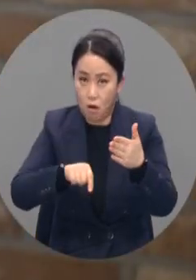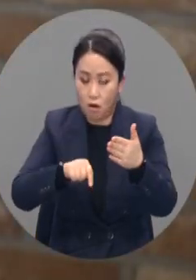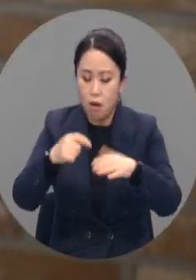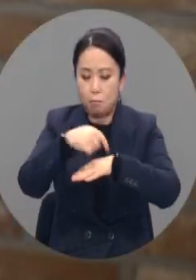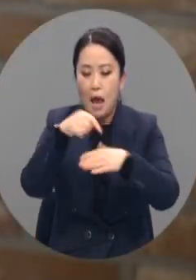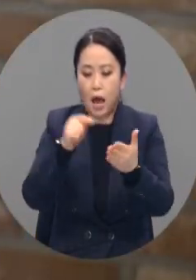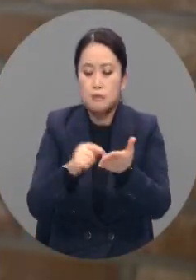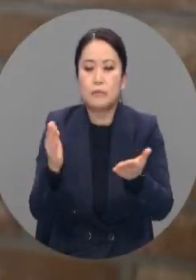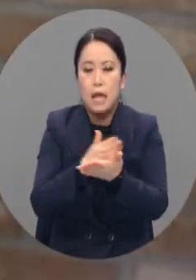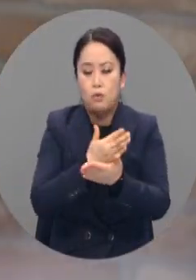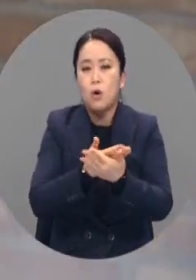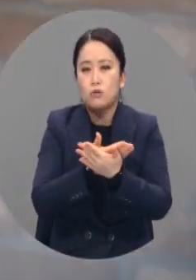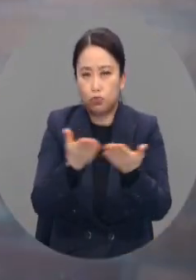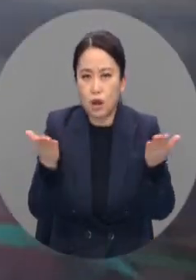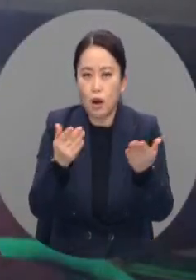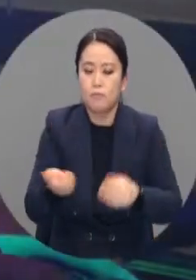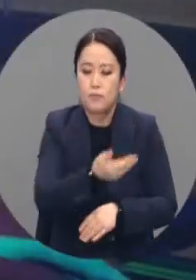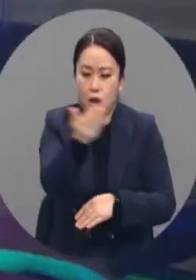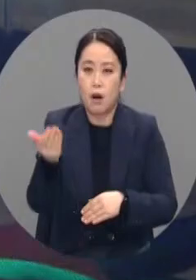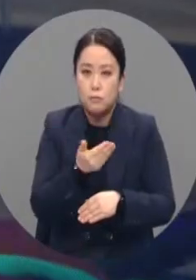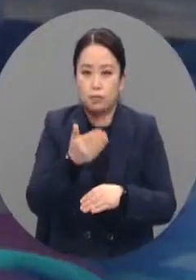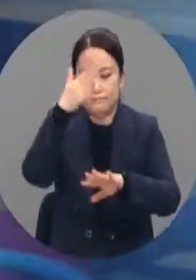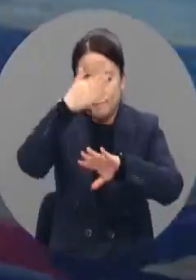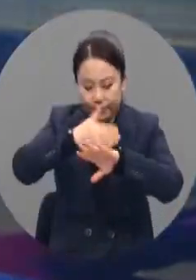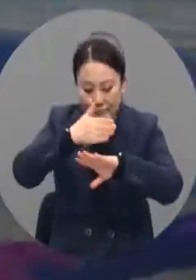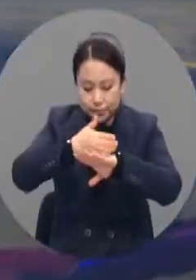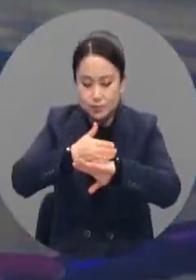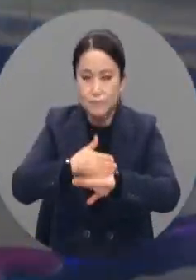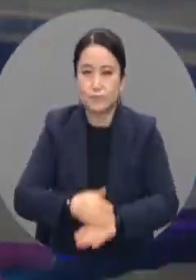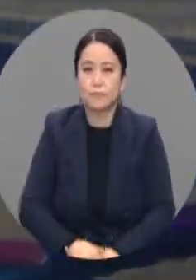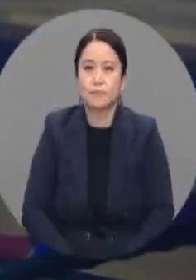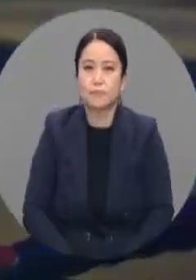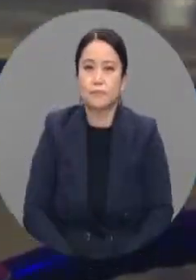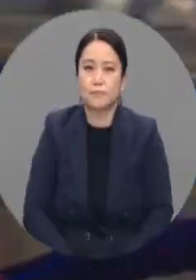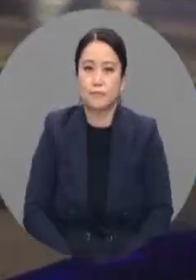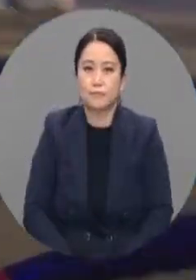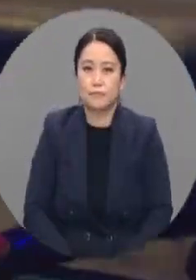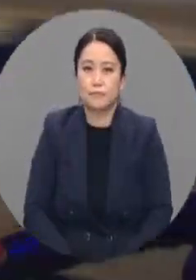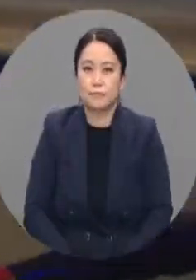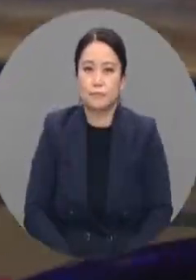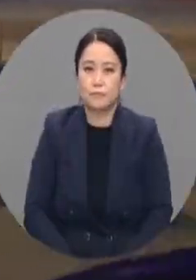나눠준 여러분 모두 고맙습니다. MBC 뉴스 김윤아입니다.